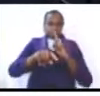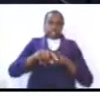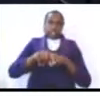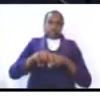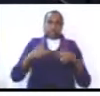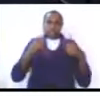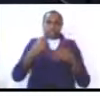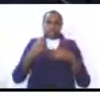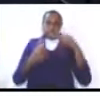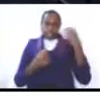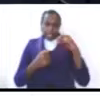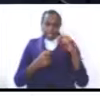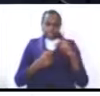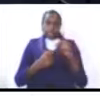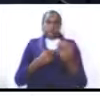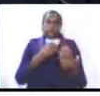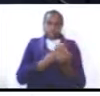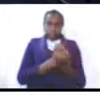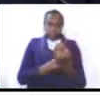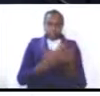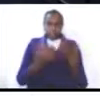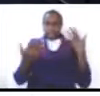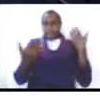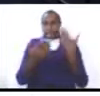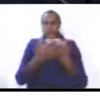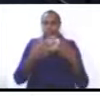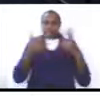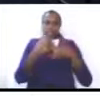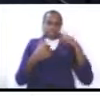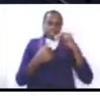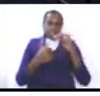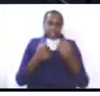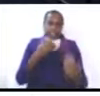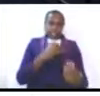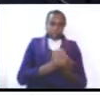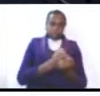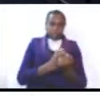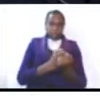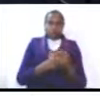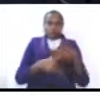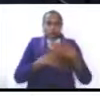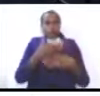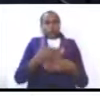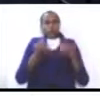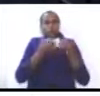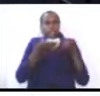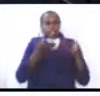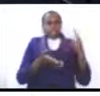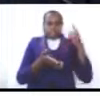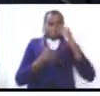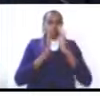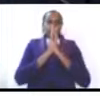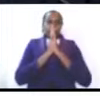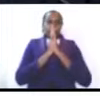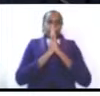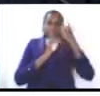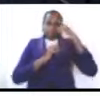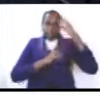saa 12:30 hadi saa 1:30 sisi hukutana hapa kwa maombi ya asubuhi. Kwa